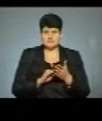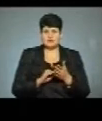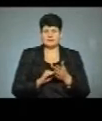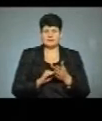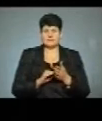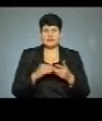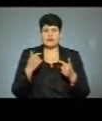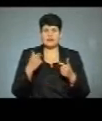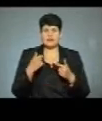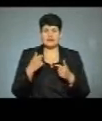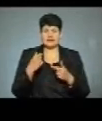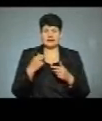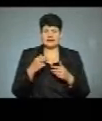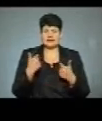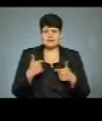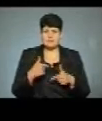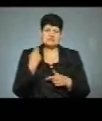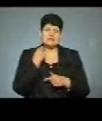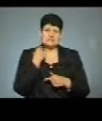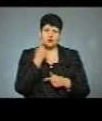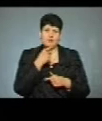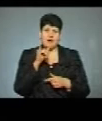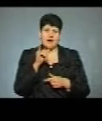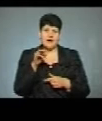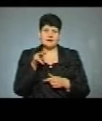інтернаціональний екзамен з англійської мови, тобто IELTS, і